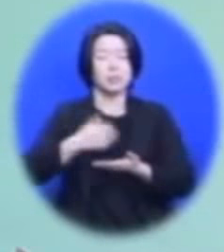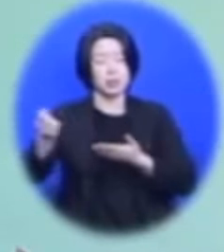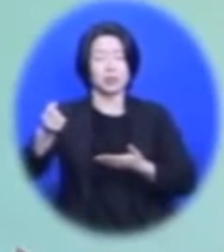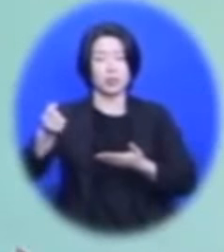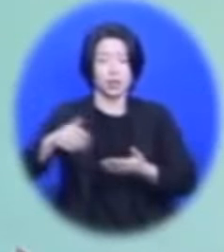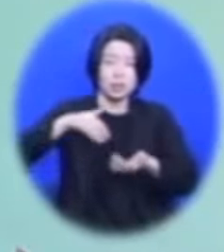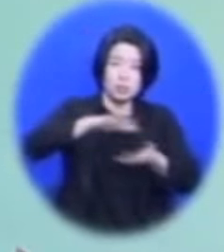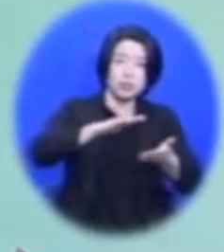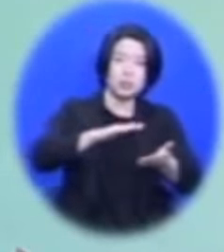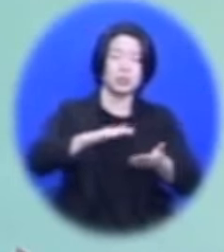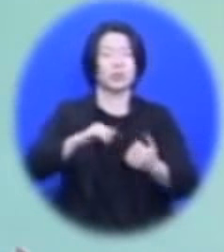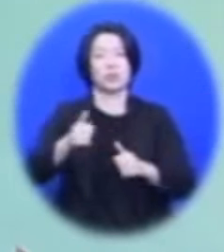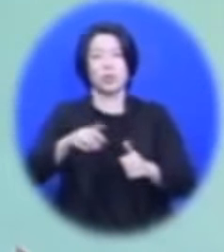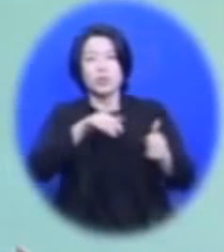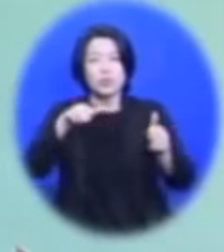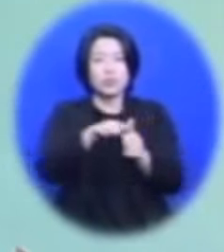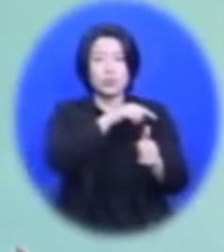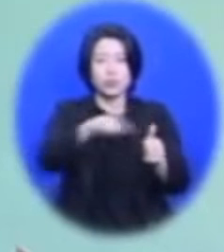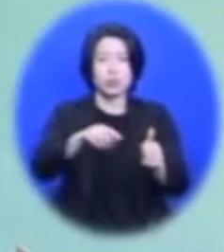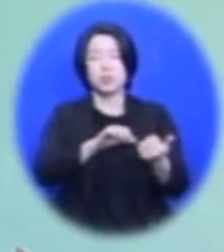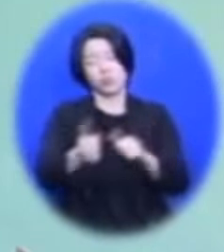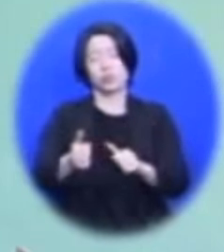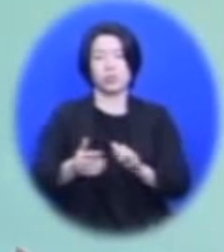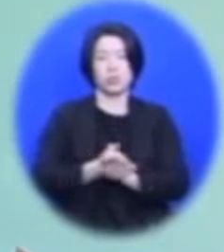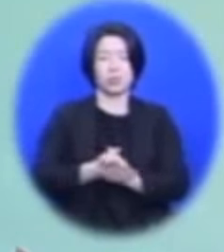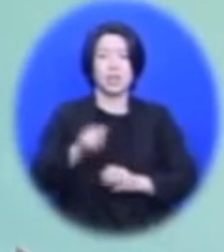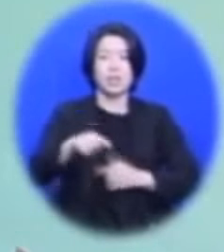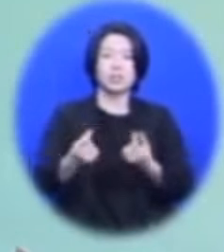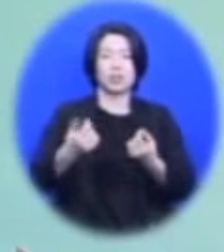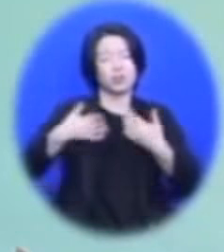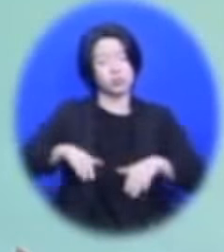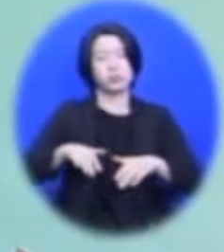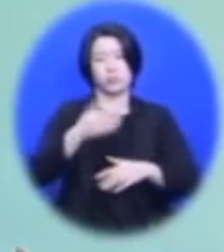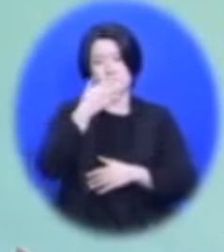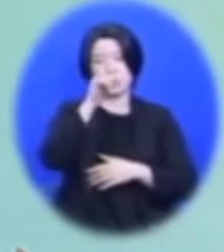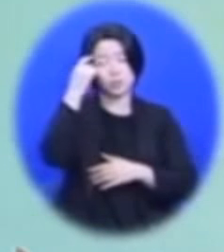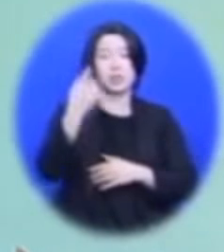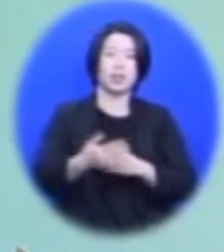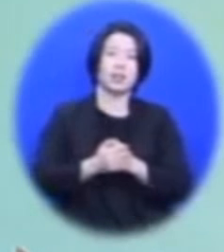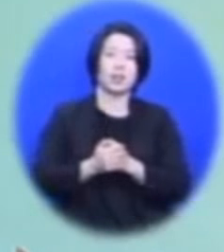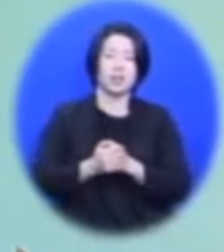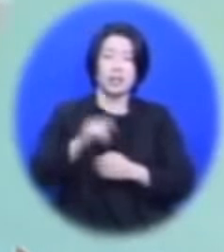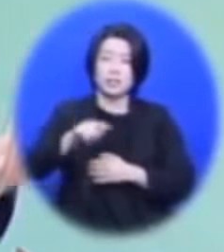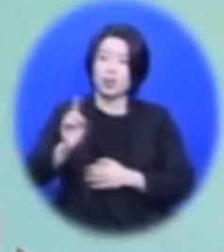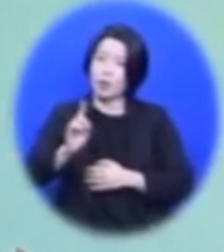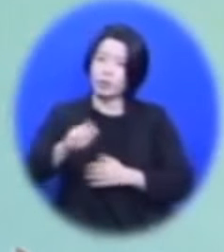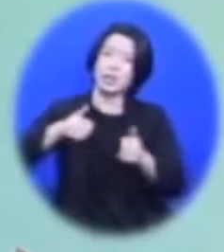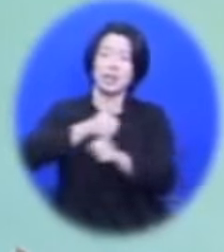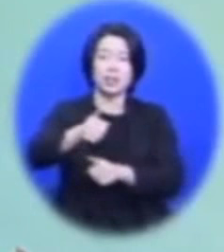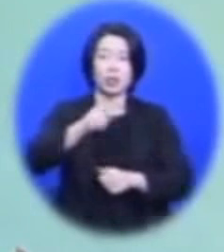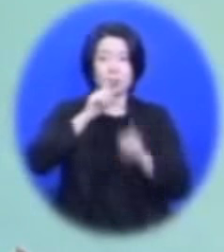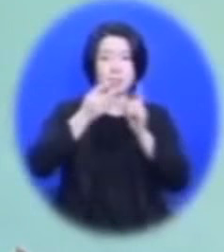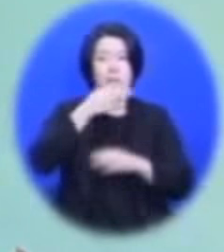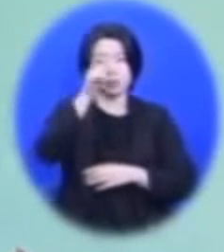거고, 죽이면 그냥 죽는 거예요. 이렇게 무기력할 수가 있습니까? 그걸 어떻게 이겼다고 말할 수